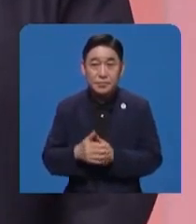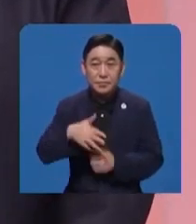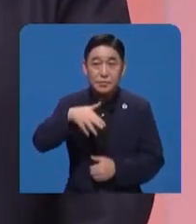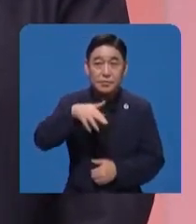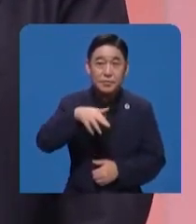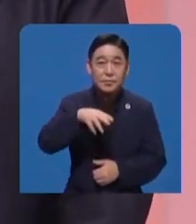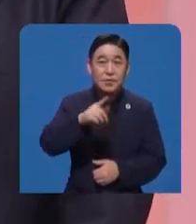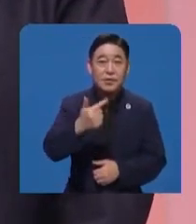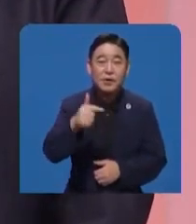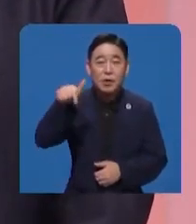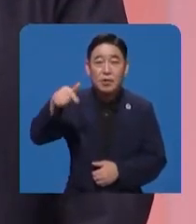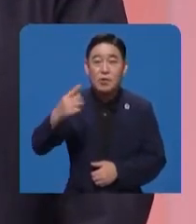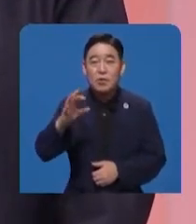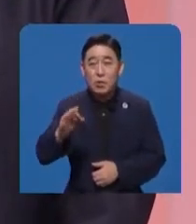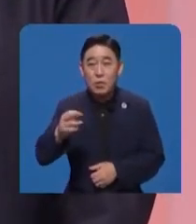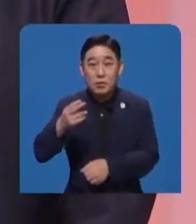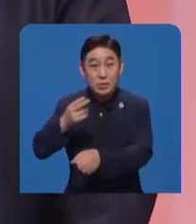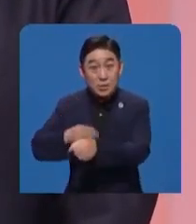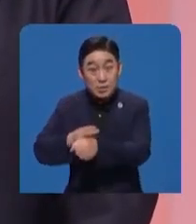천공 스승님 아십니까?